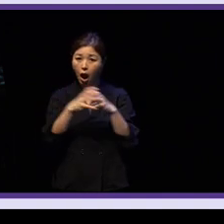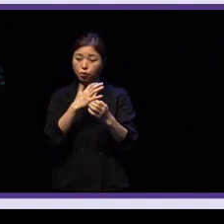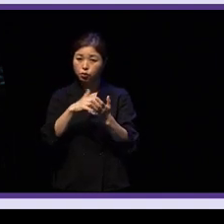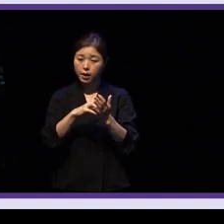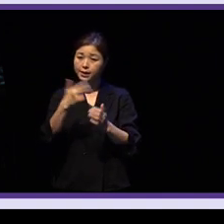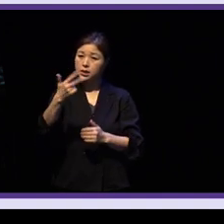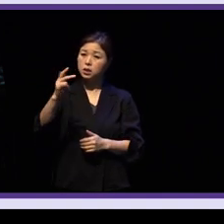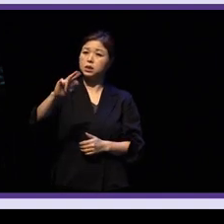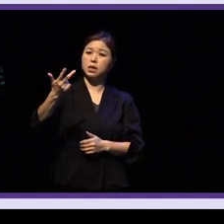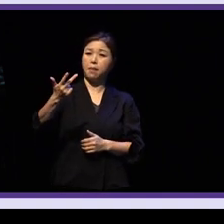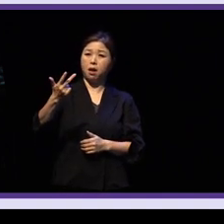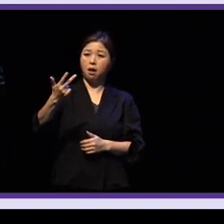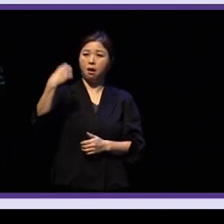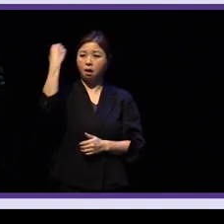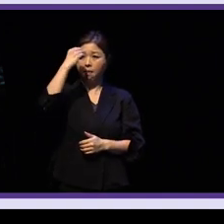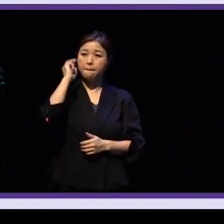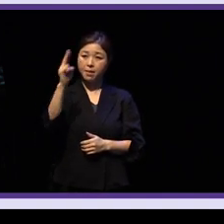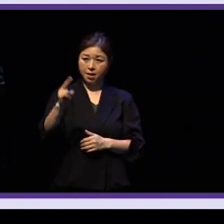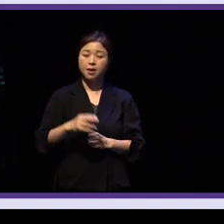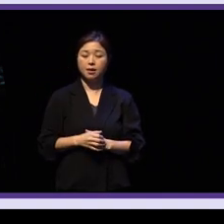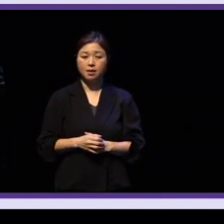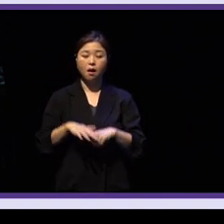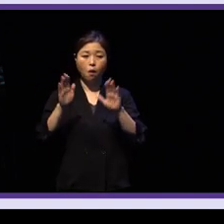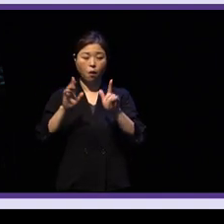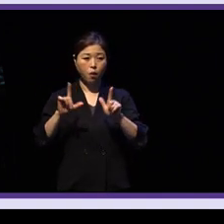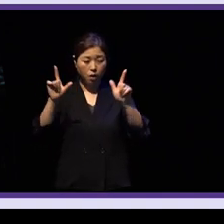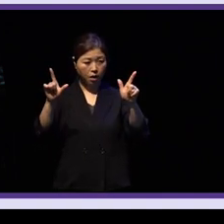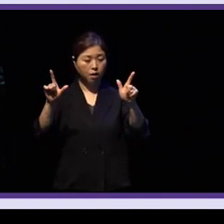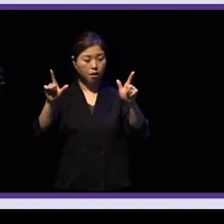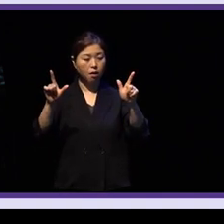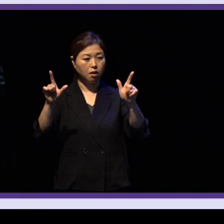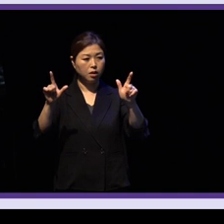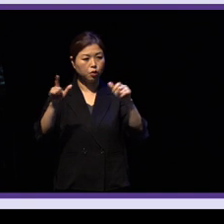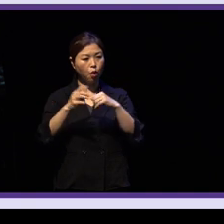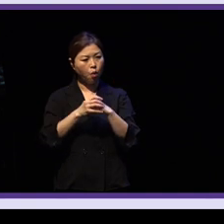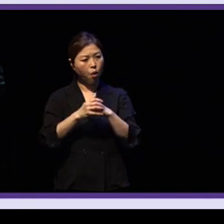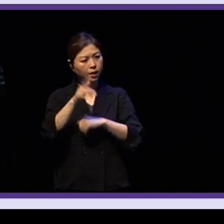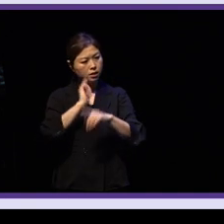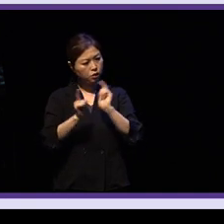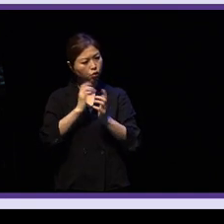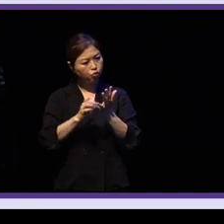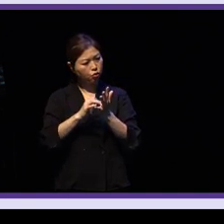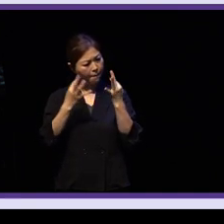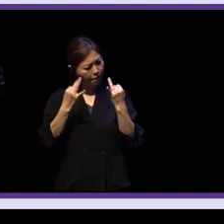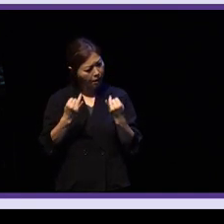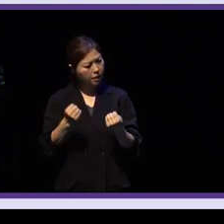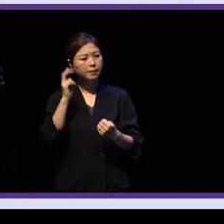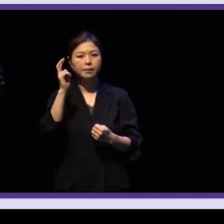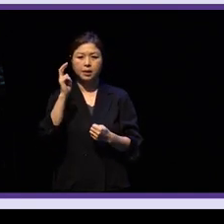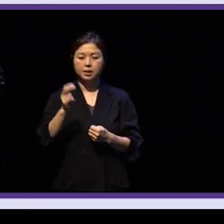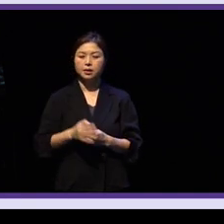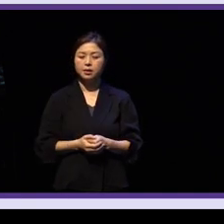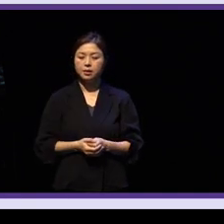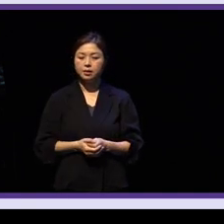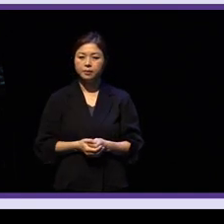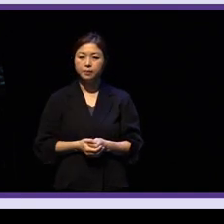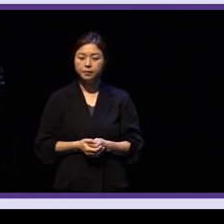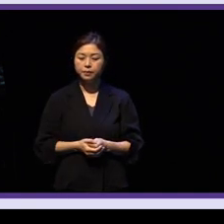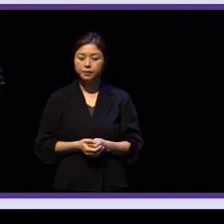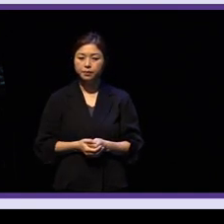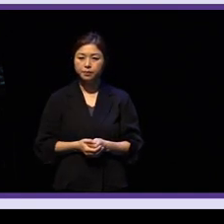7,700여 건으로 기억을 하고 있는데요 그래서 올해도 아마 비슷한 수준으로도 들어오지 않을까 예상을 해봅니다 그래서